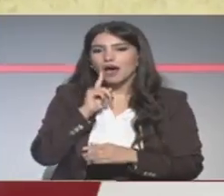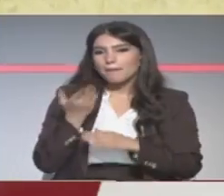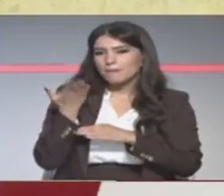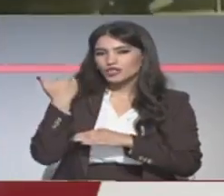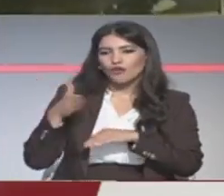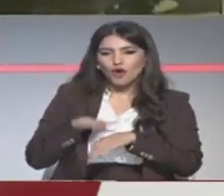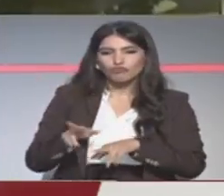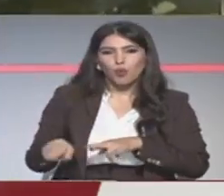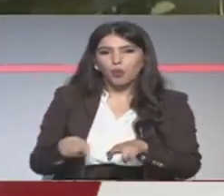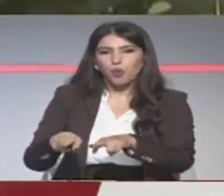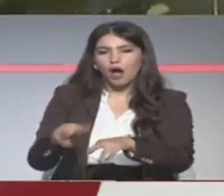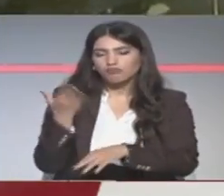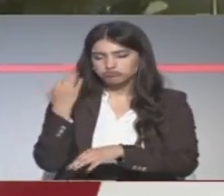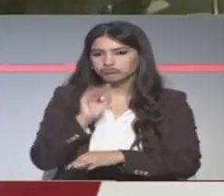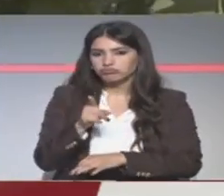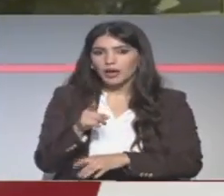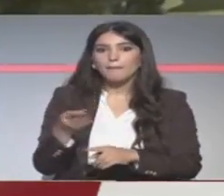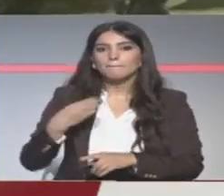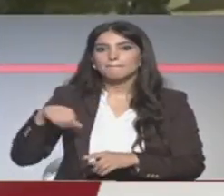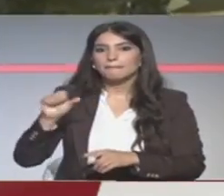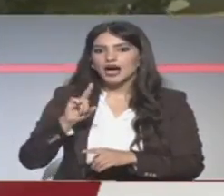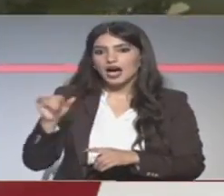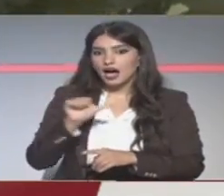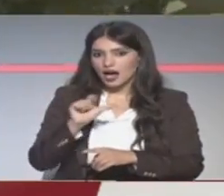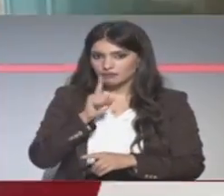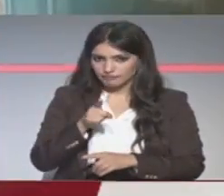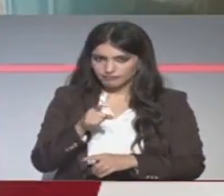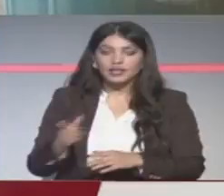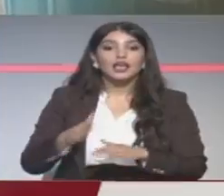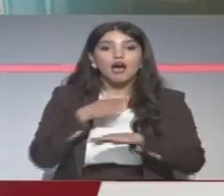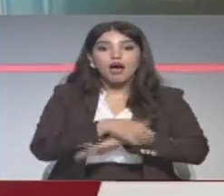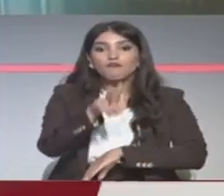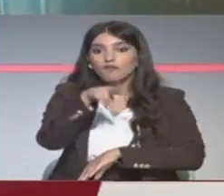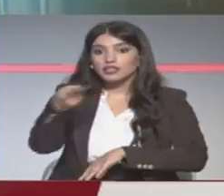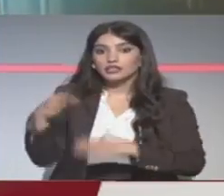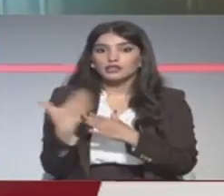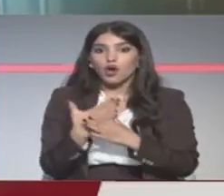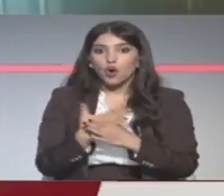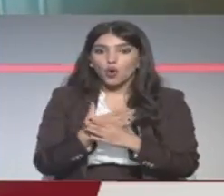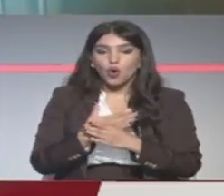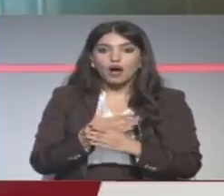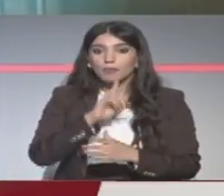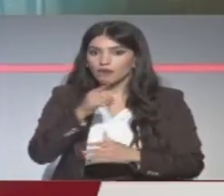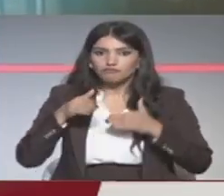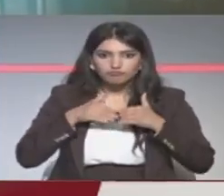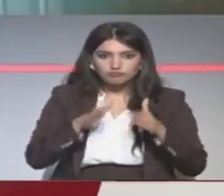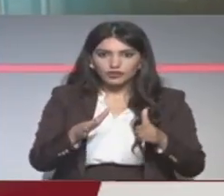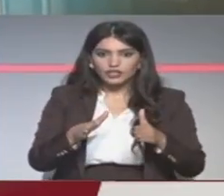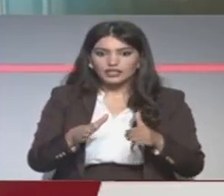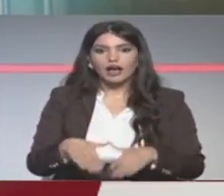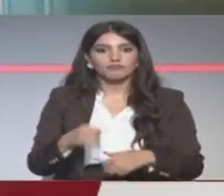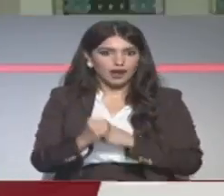الأدوات المدرسية التي كان أذن بها رئيس الجمهورية قيس سعيد في زيارته لهذه المؤسسة التربوية مفتتح السنة